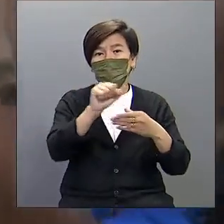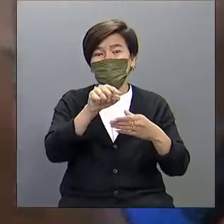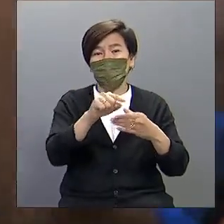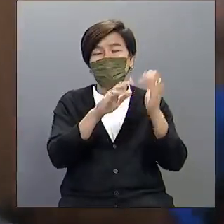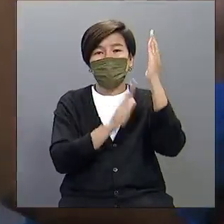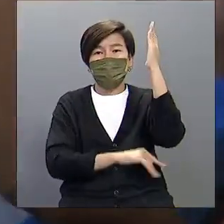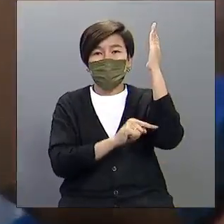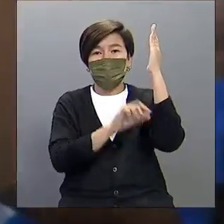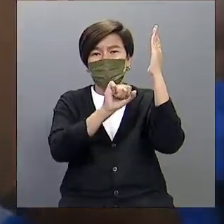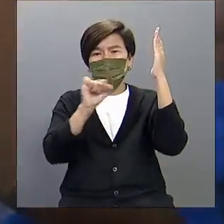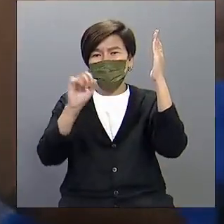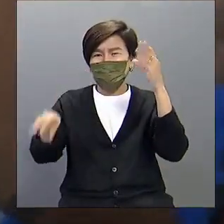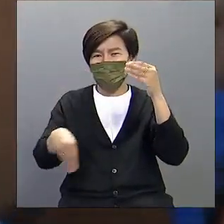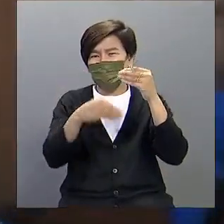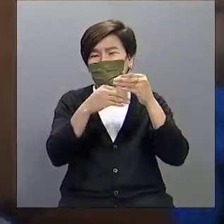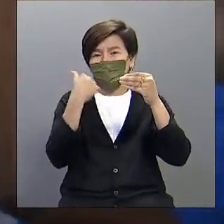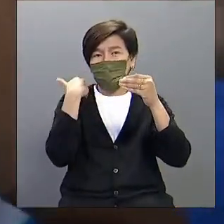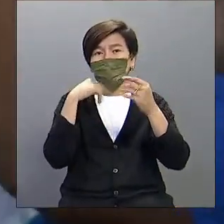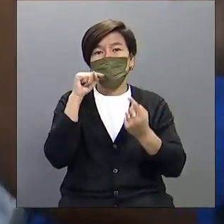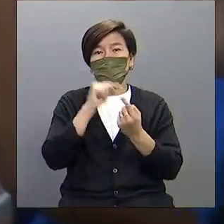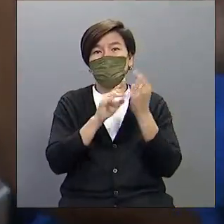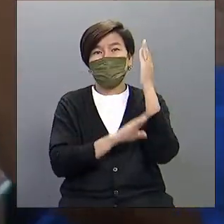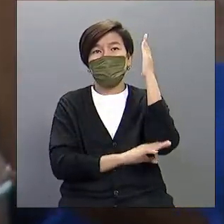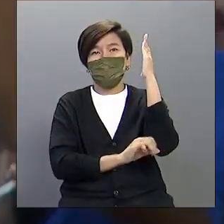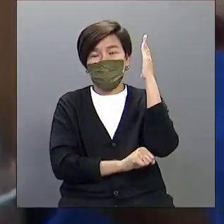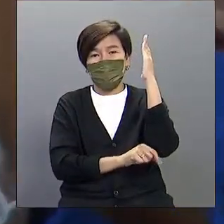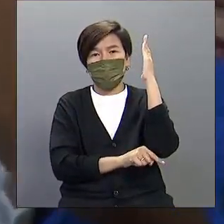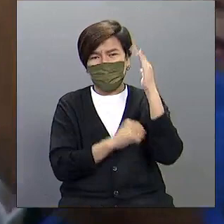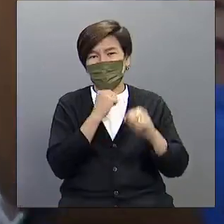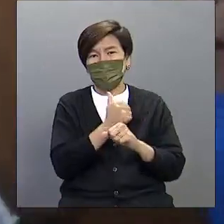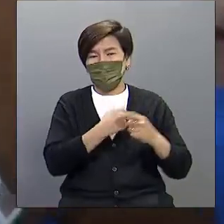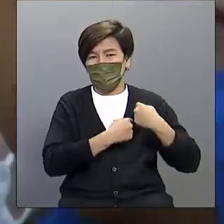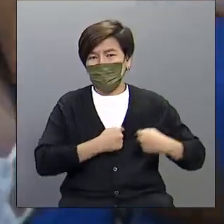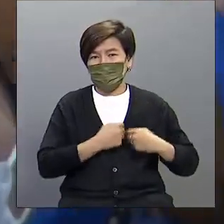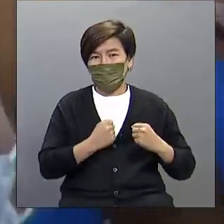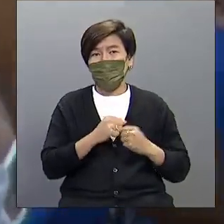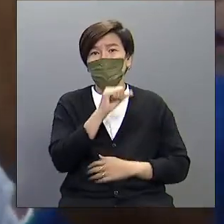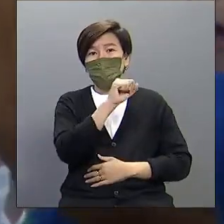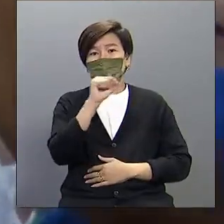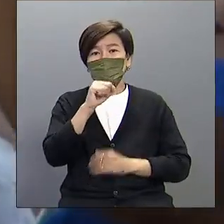ใต้จะได้ที่นั่งส.ส.เพิ่มขึ้นโดยเฉพาะจังหวัดสงขลาค่ะจะกวาดที่นั่งส.ส.ย